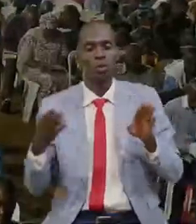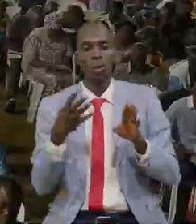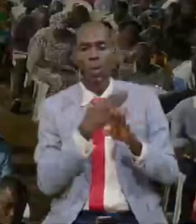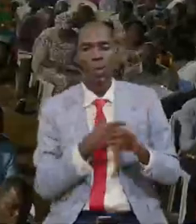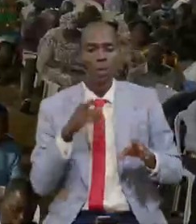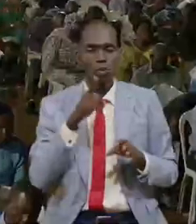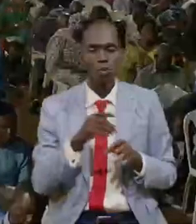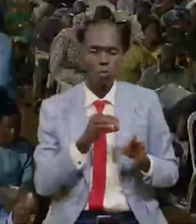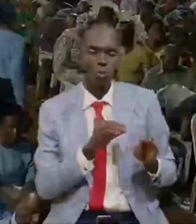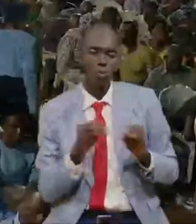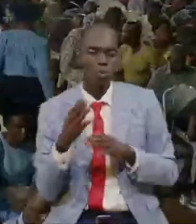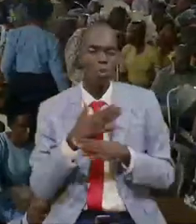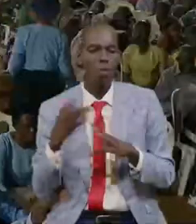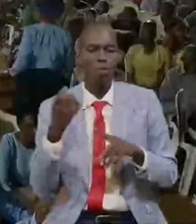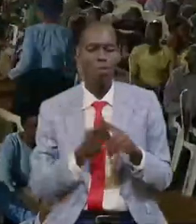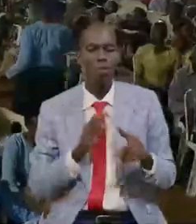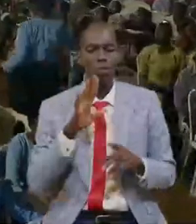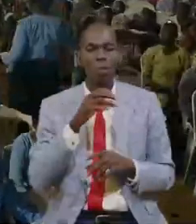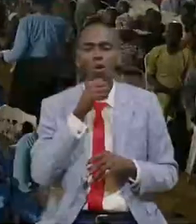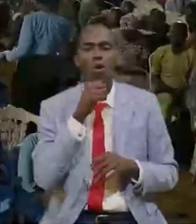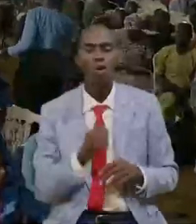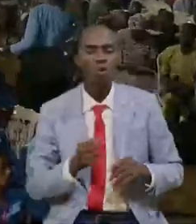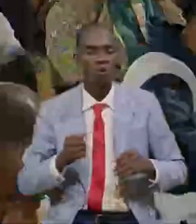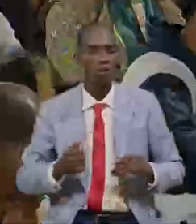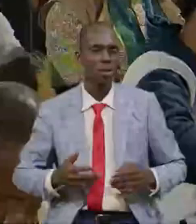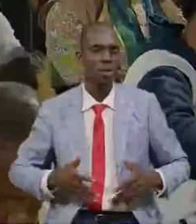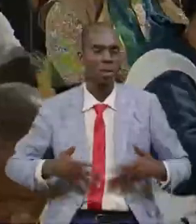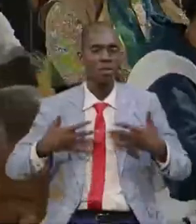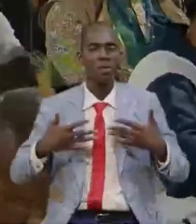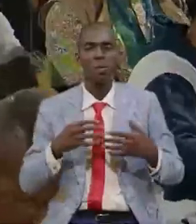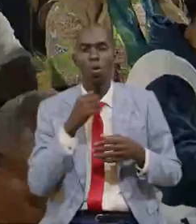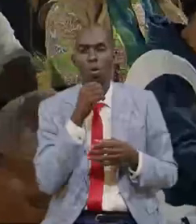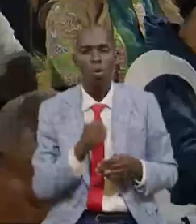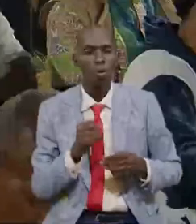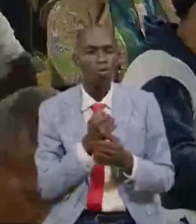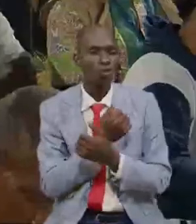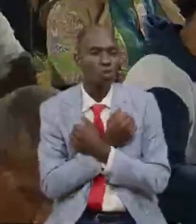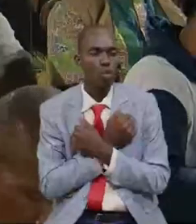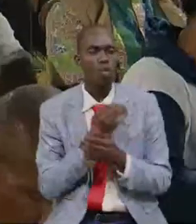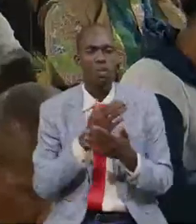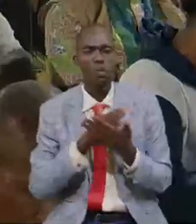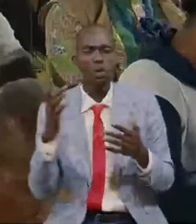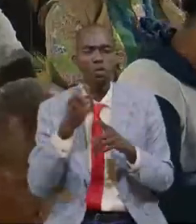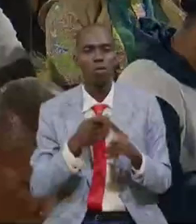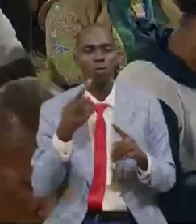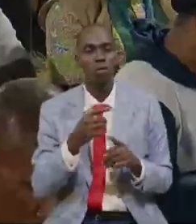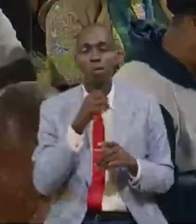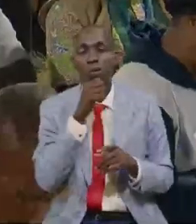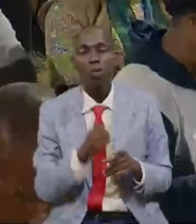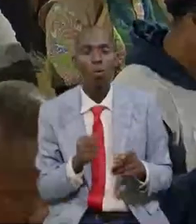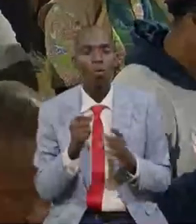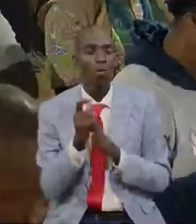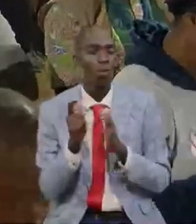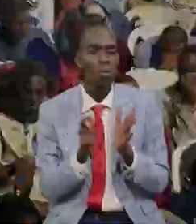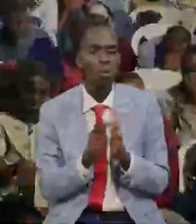détournez de l'ancienne vie, de l'ancien Seigneur, de l'ancienne loi, de